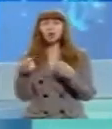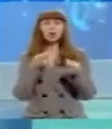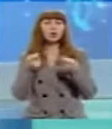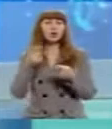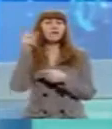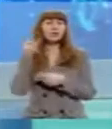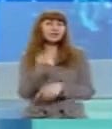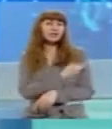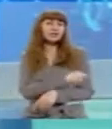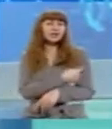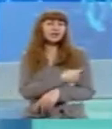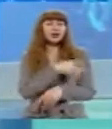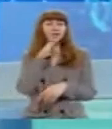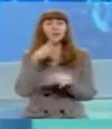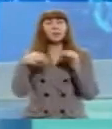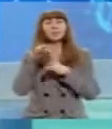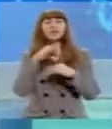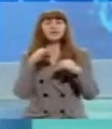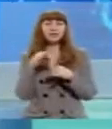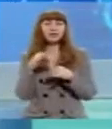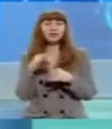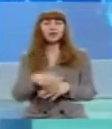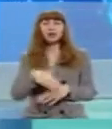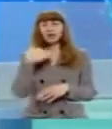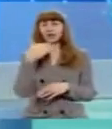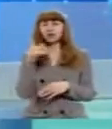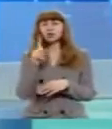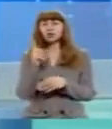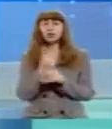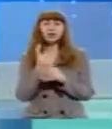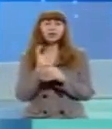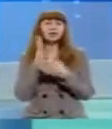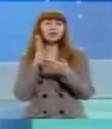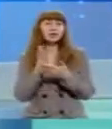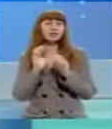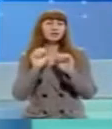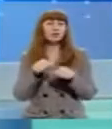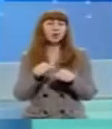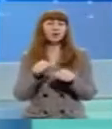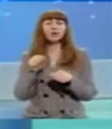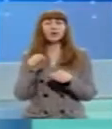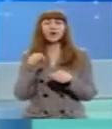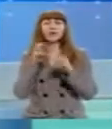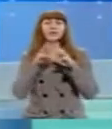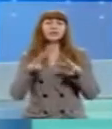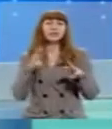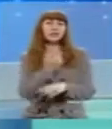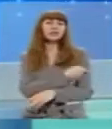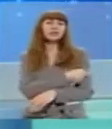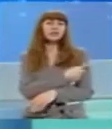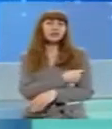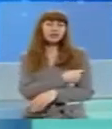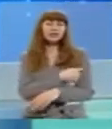де өршіп тұр. Жығылғанға жұдырық болған жағдайдың белең алуына ең әуелі тұрғындардың сақтық шараларын сақтамауы себеп, дейді